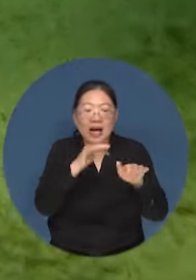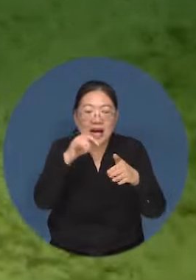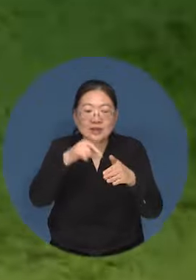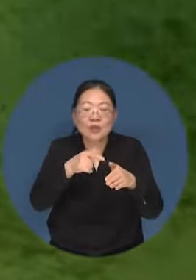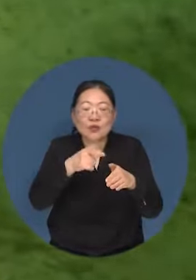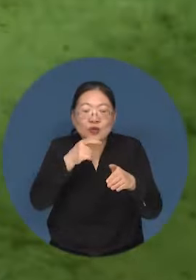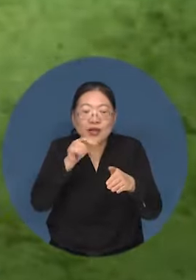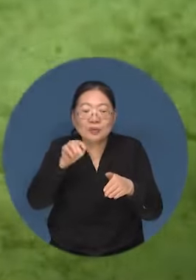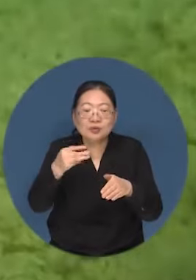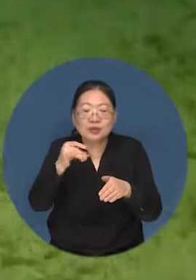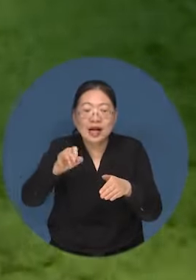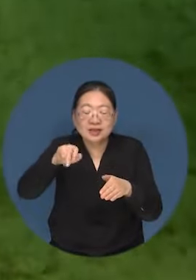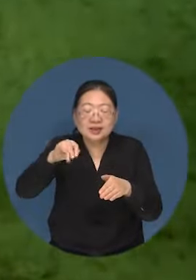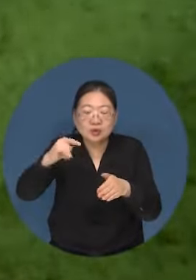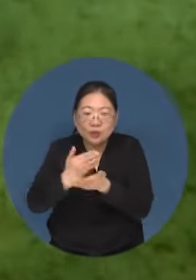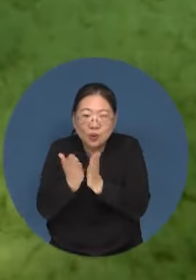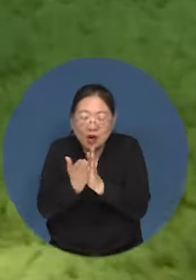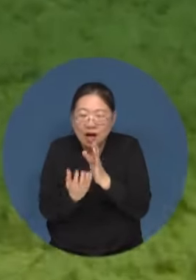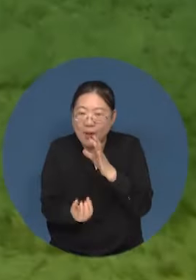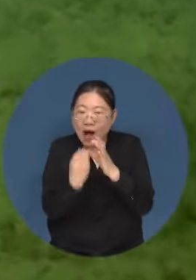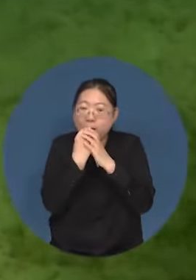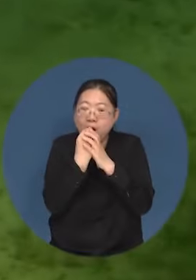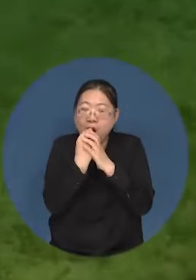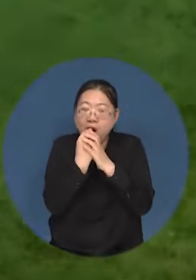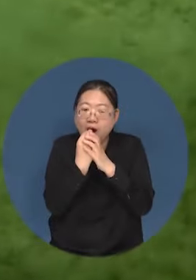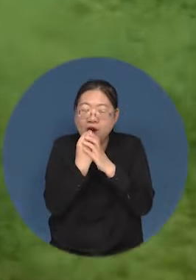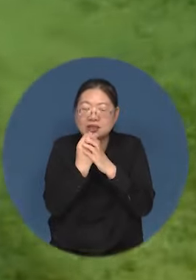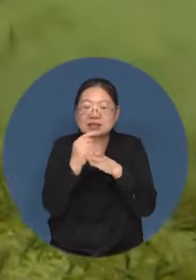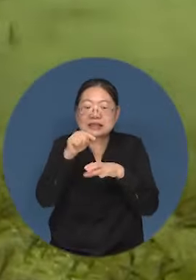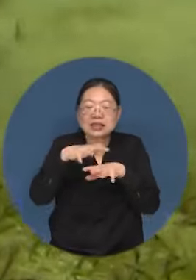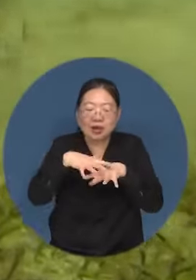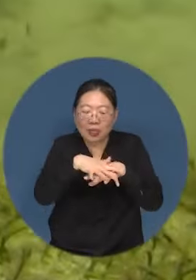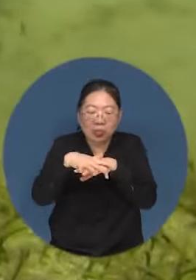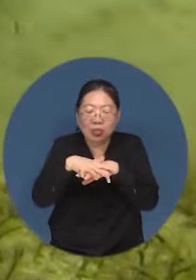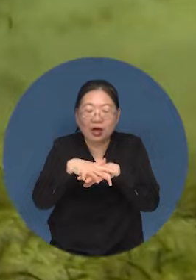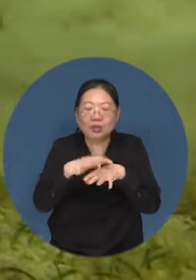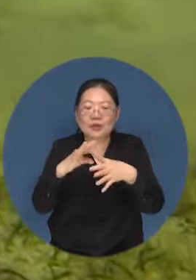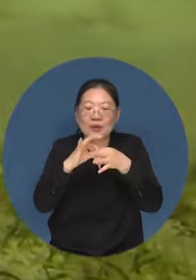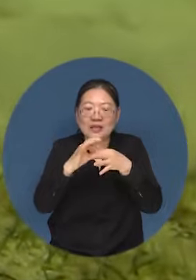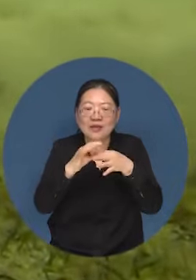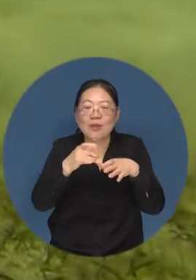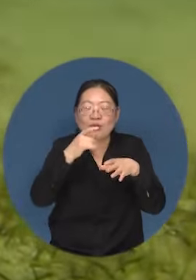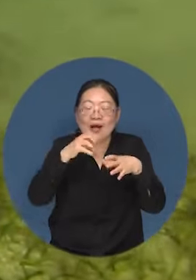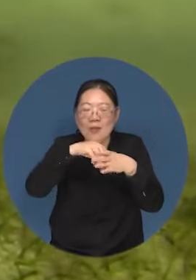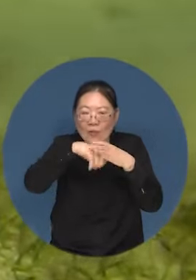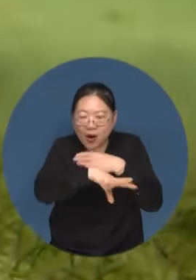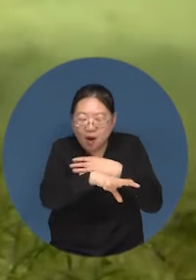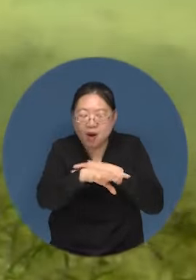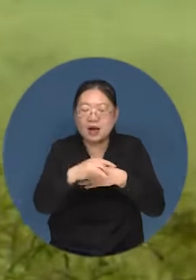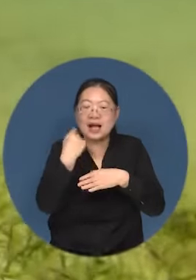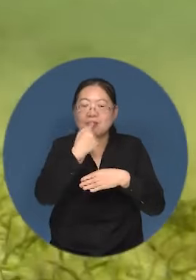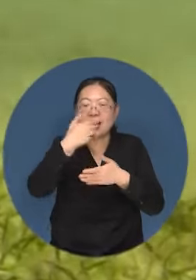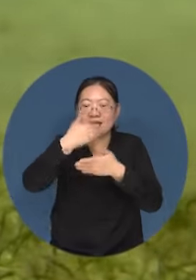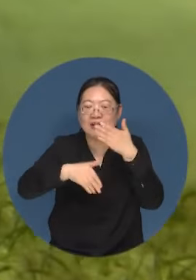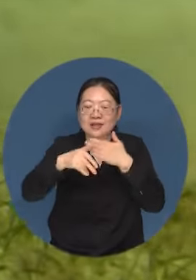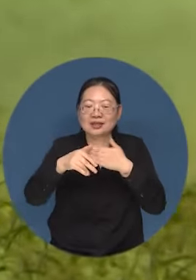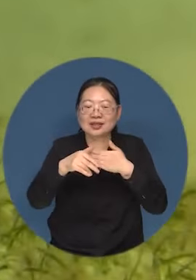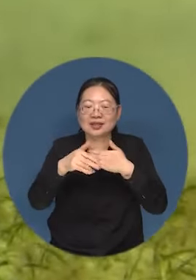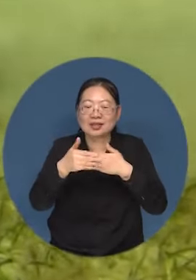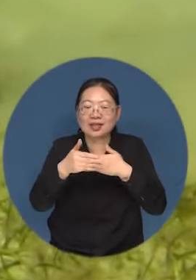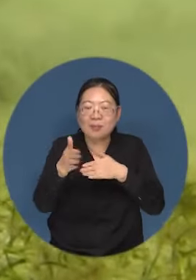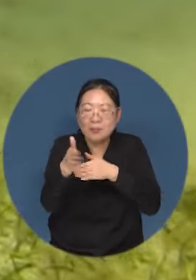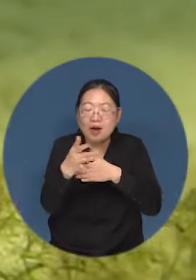머금었다가 그 수염을 통해서 물만 밖으로 걸러내는 거죠. 걸러내서 먹이를 먹죠. 예, 입안에 남은 먹이만 이렇게 그렇죠. 먹는